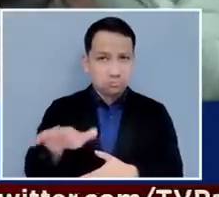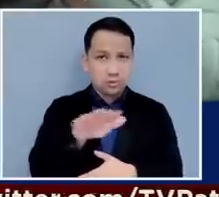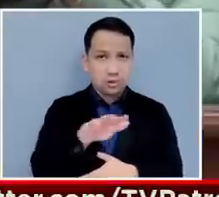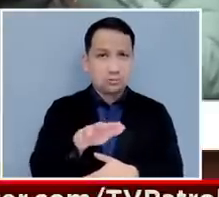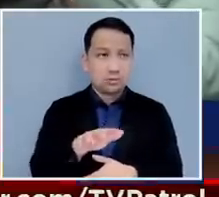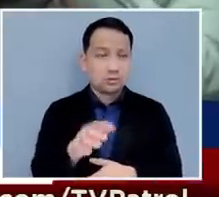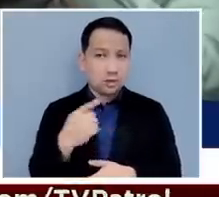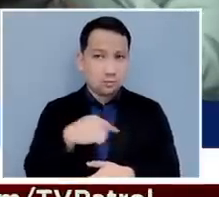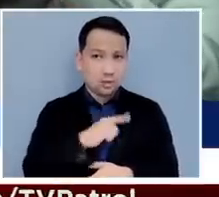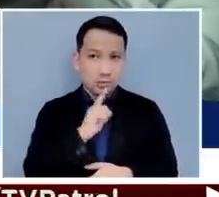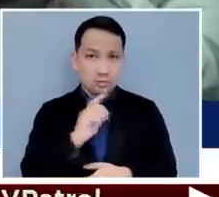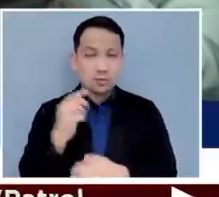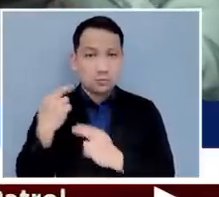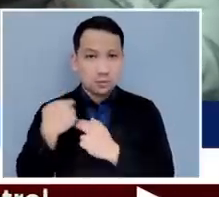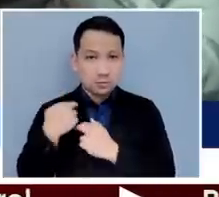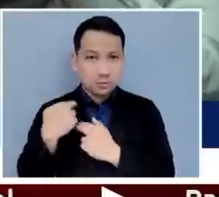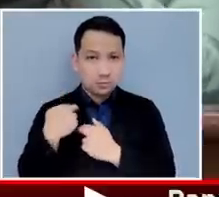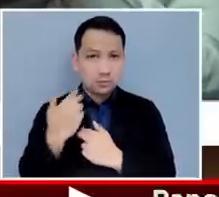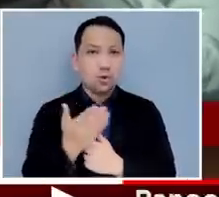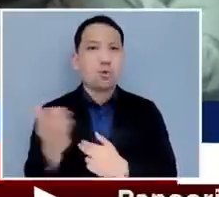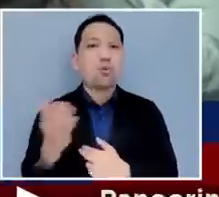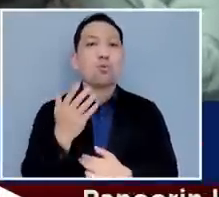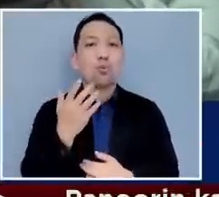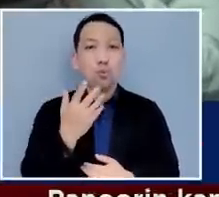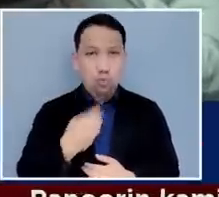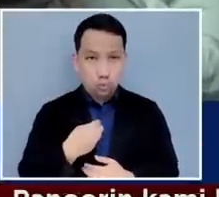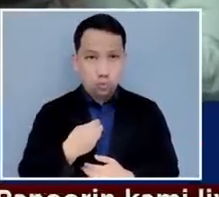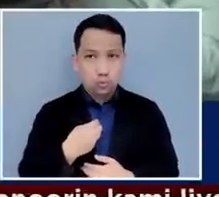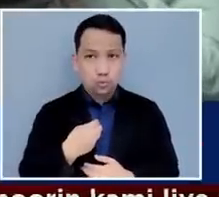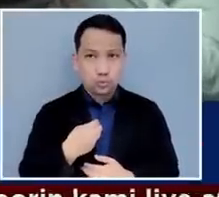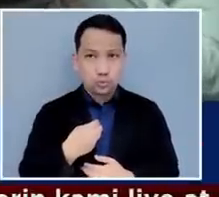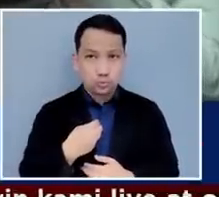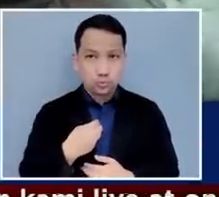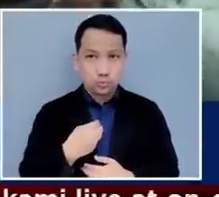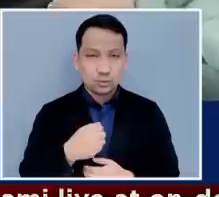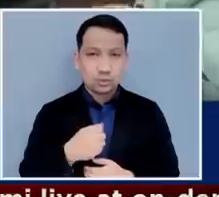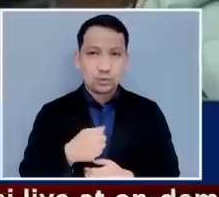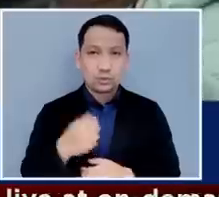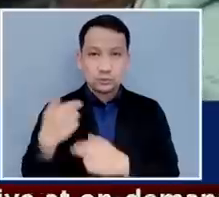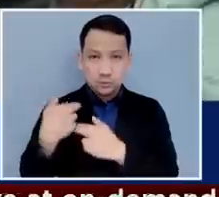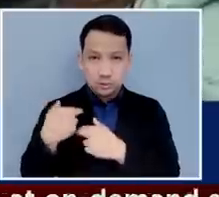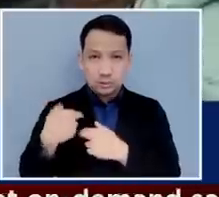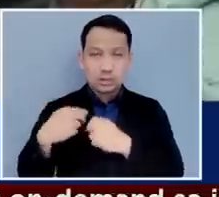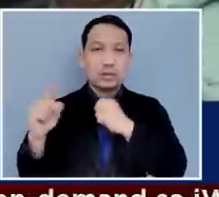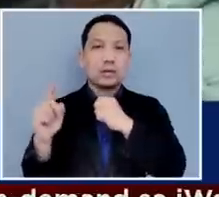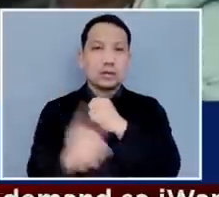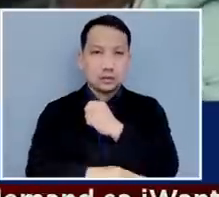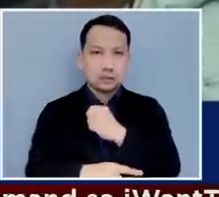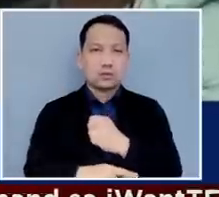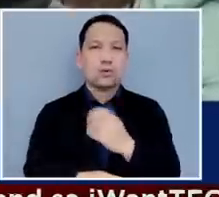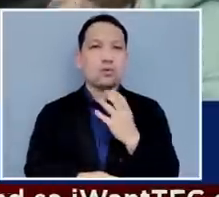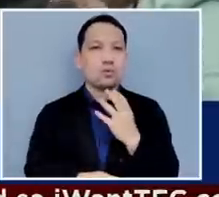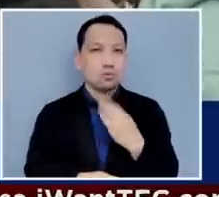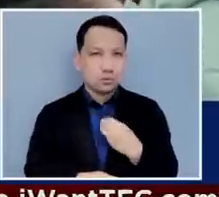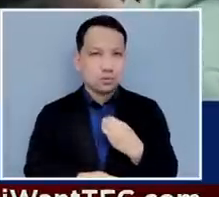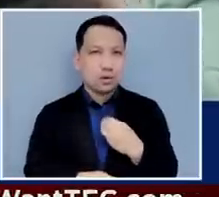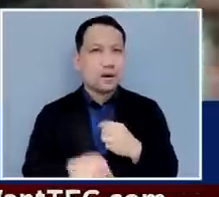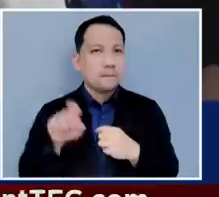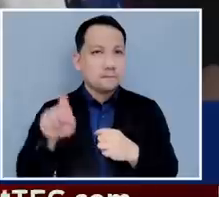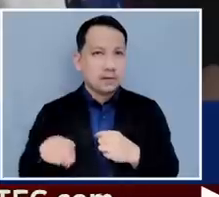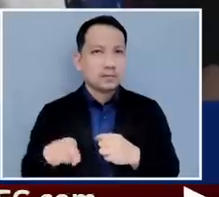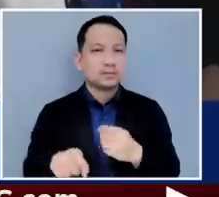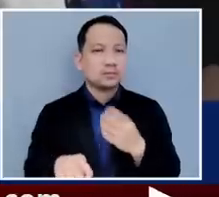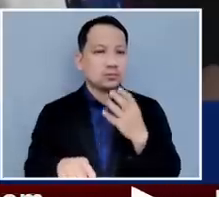hold accountable those who should be held accountable and punish those who should be